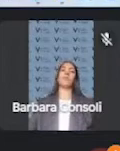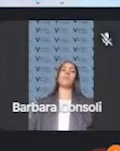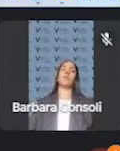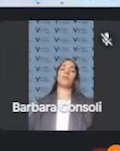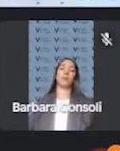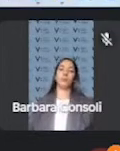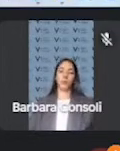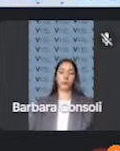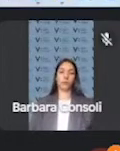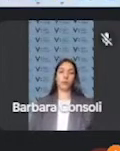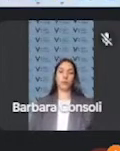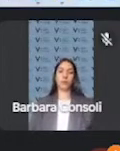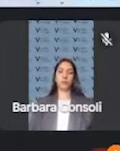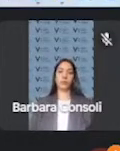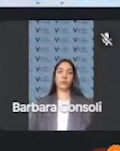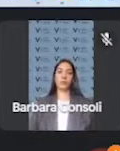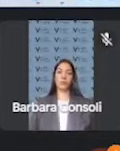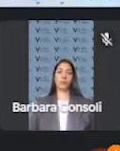hanno consentito di creare. E qui